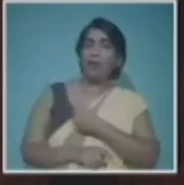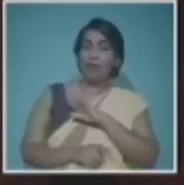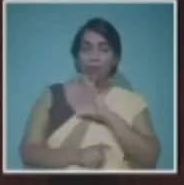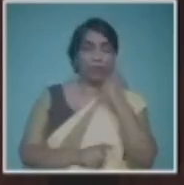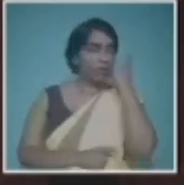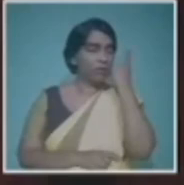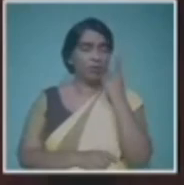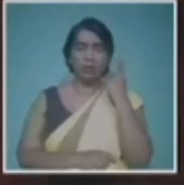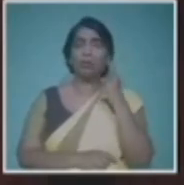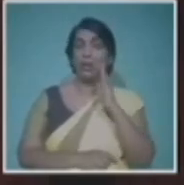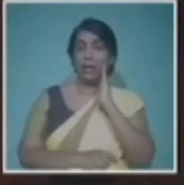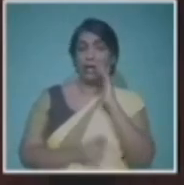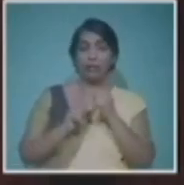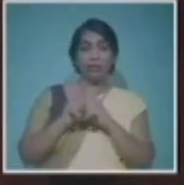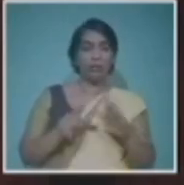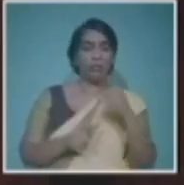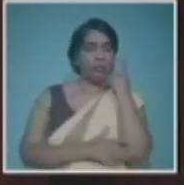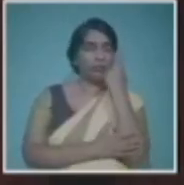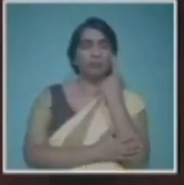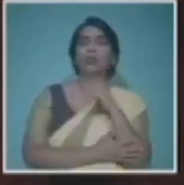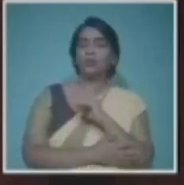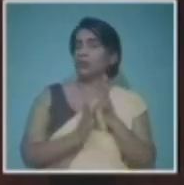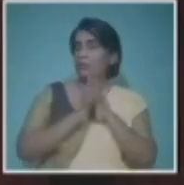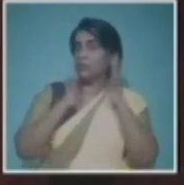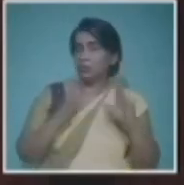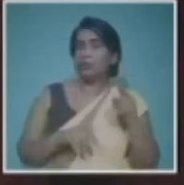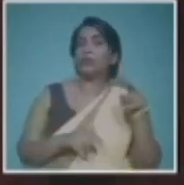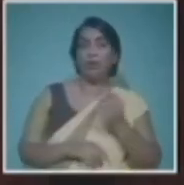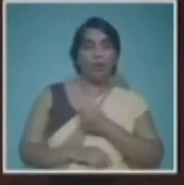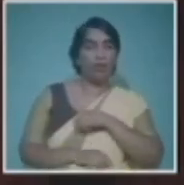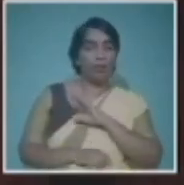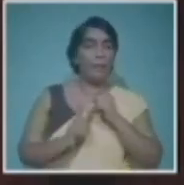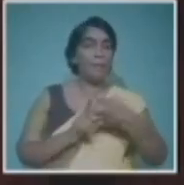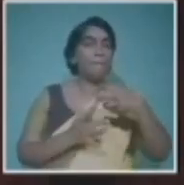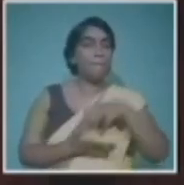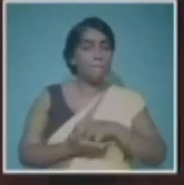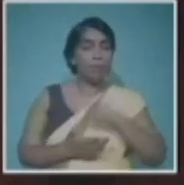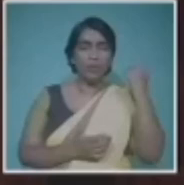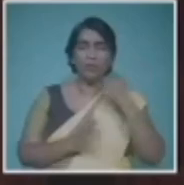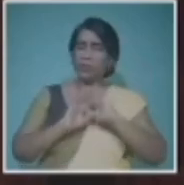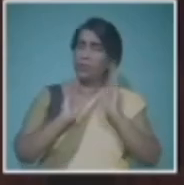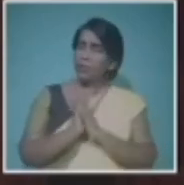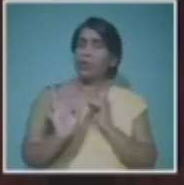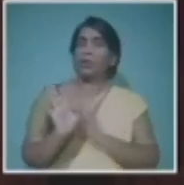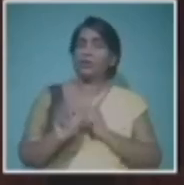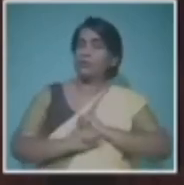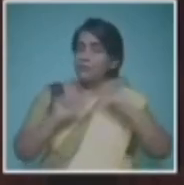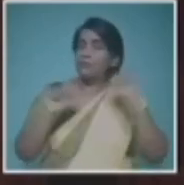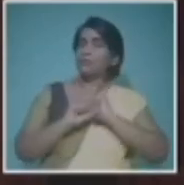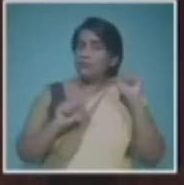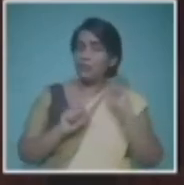දැනුම විශේෂයෙන්ම ඉංග්‍රීසි භාෂාව පිළිබඳ තියෙන දැනුම අතිමහත් දැනුමක් උන්වහන්සේ පළාත් සභාවේදී කතා ගන්න පුළුවන් හැම වෙලාවෙම අරගලයක්